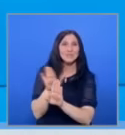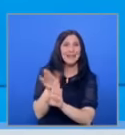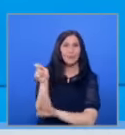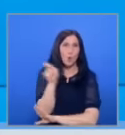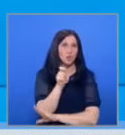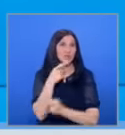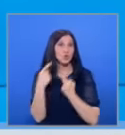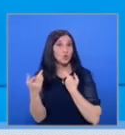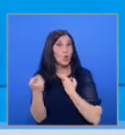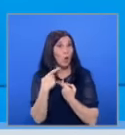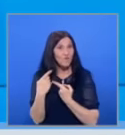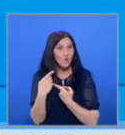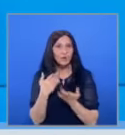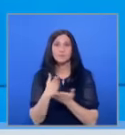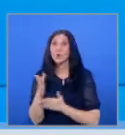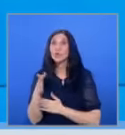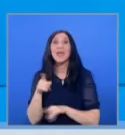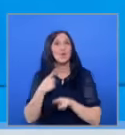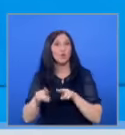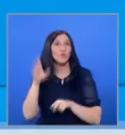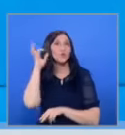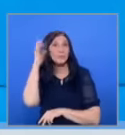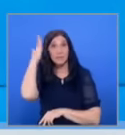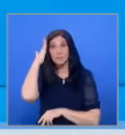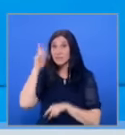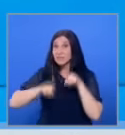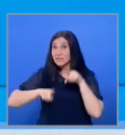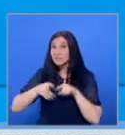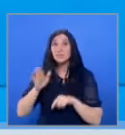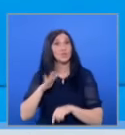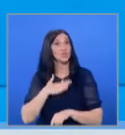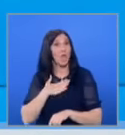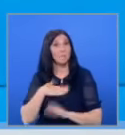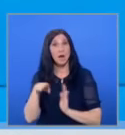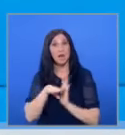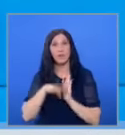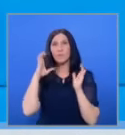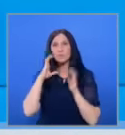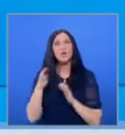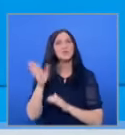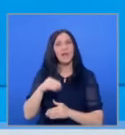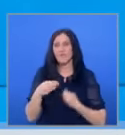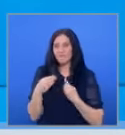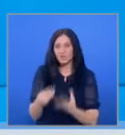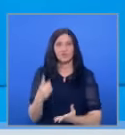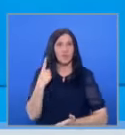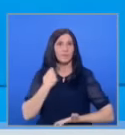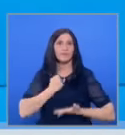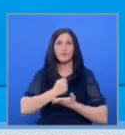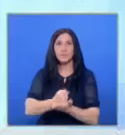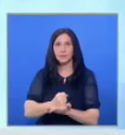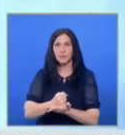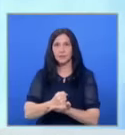договорки. Според Йотова, от имената на министрите зависи дали ще има редовно правителство след връчването на първия мандат.